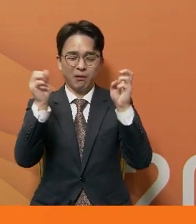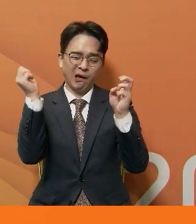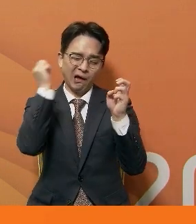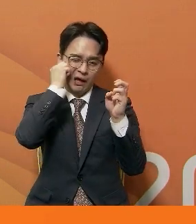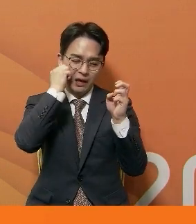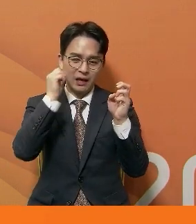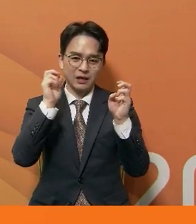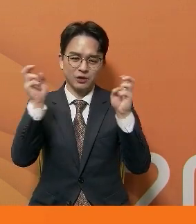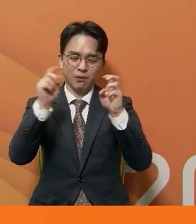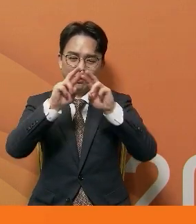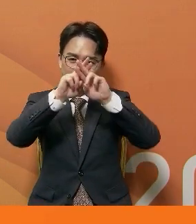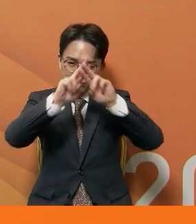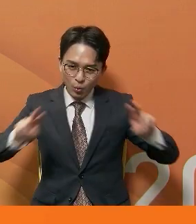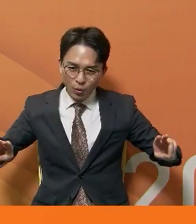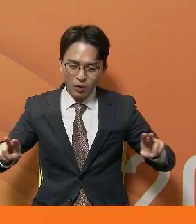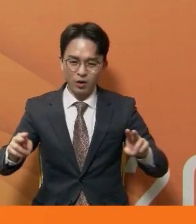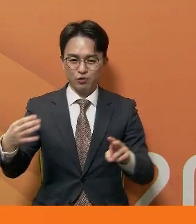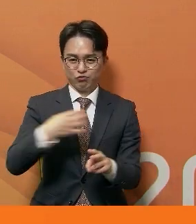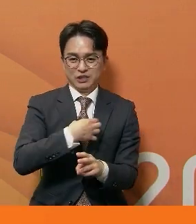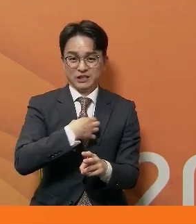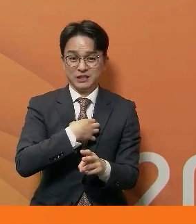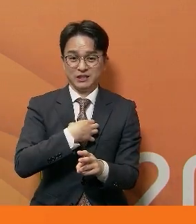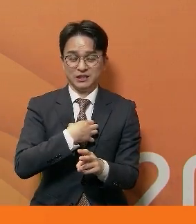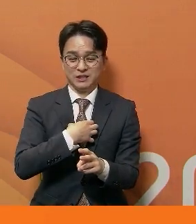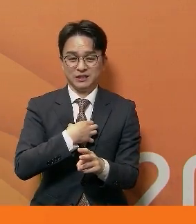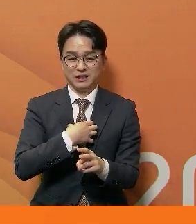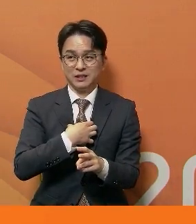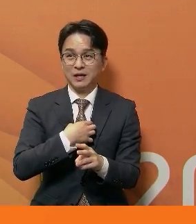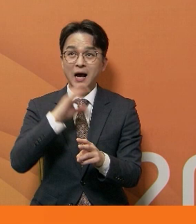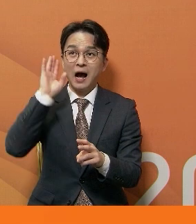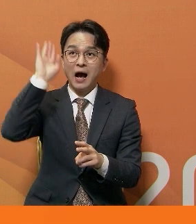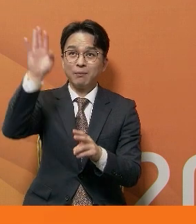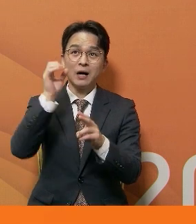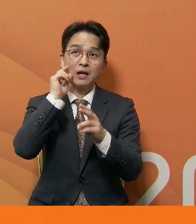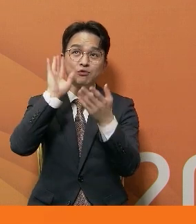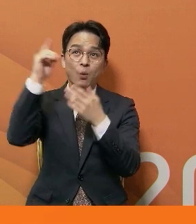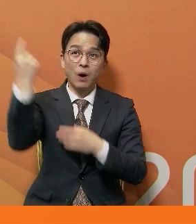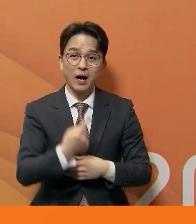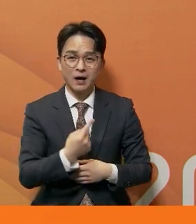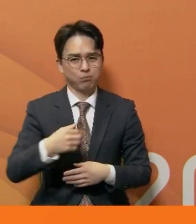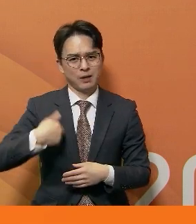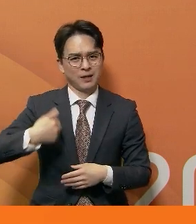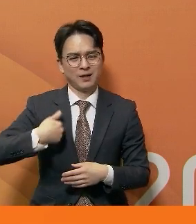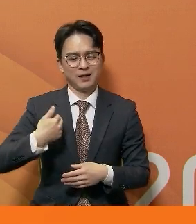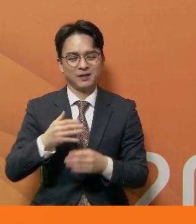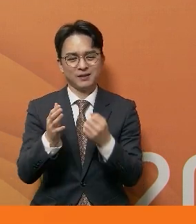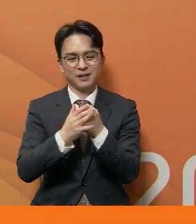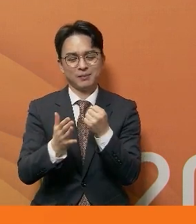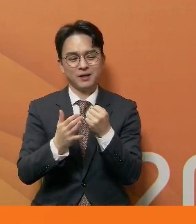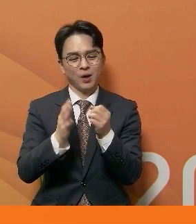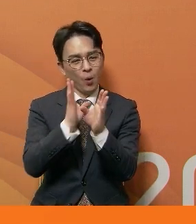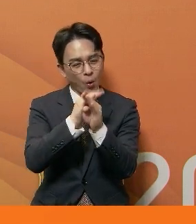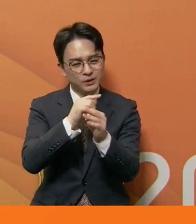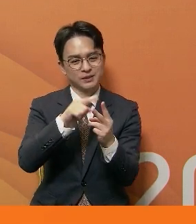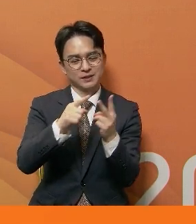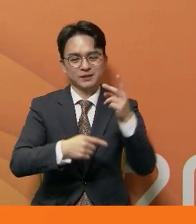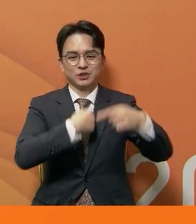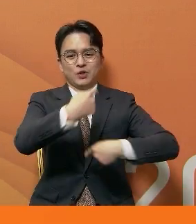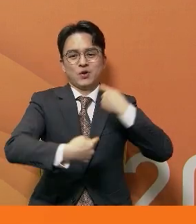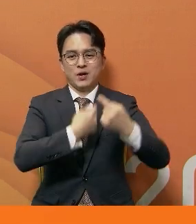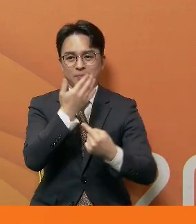때문에 경영지원 자금은 저희가 이제 별도 신청 기간을 따로 두진 않았고 상시 신청하시는 걸로 사용을 해주시면 될 것